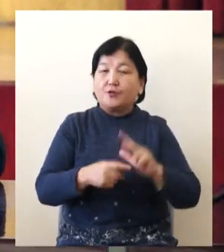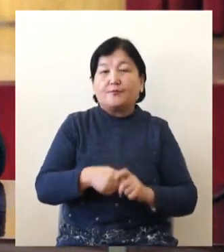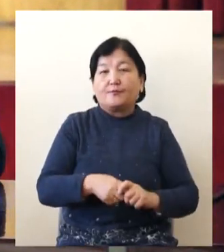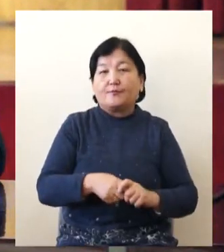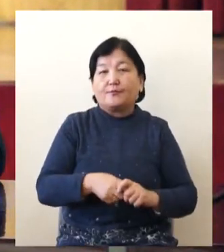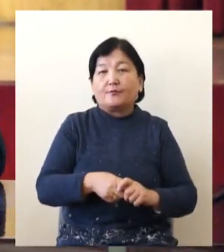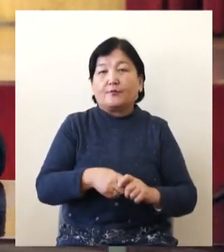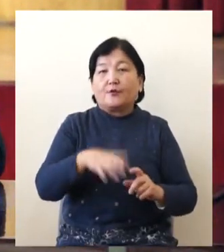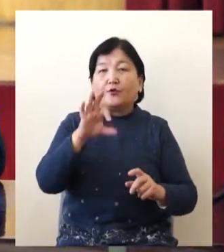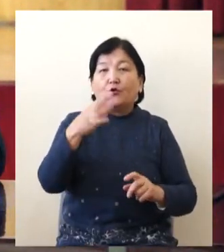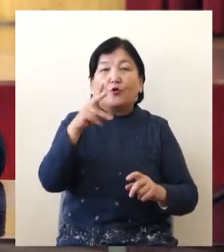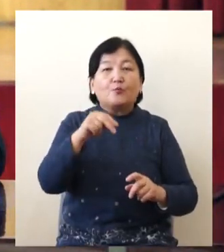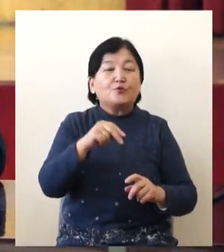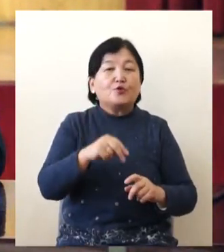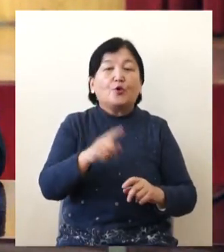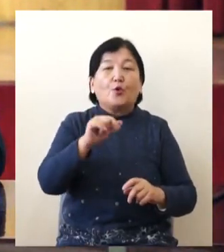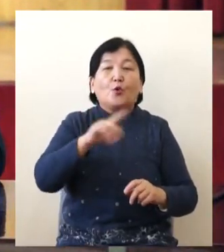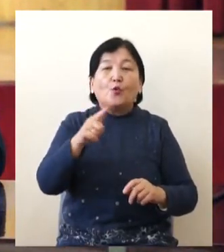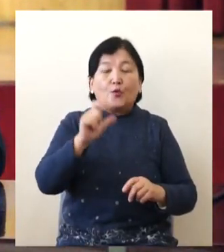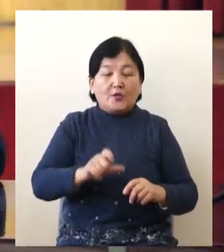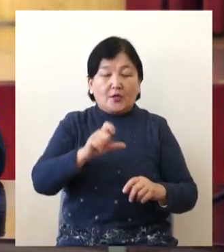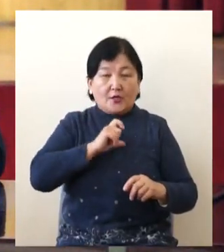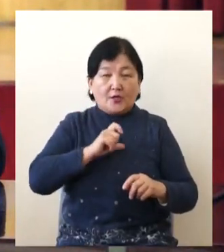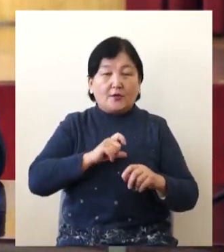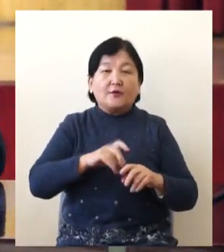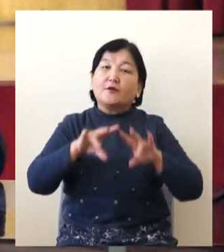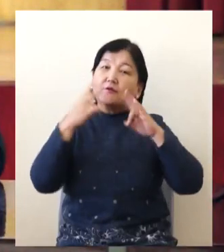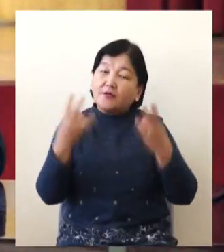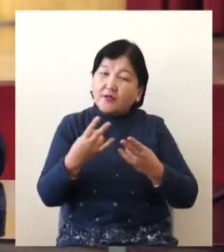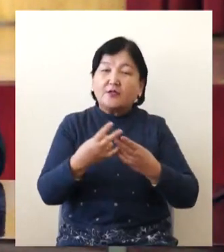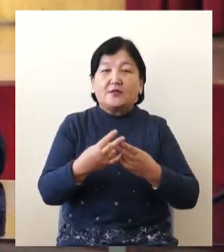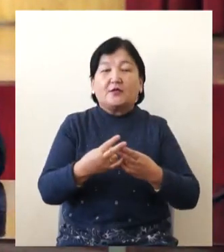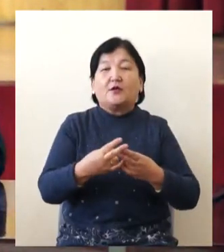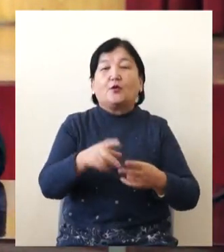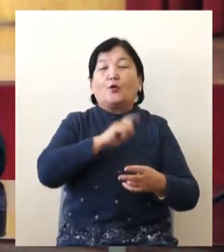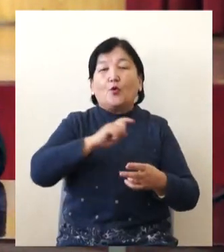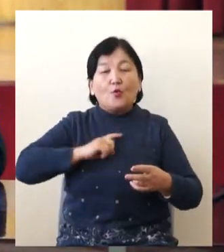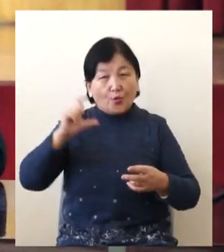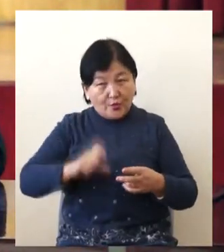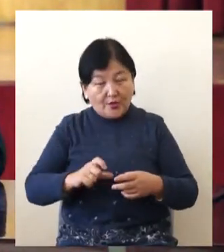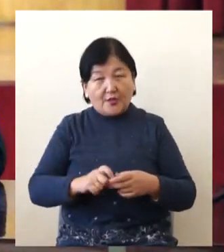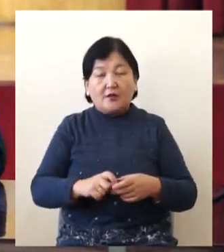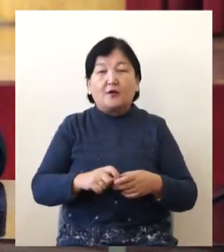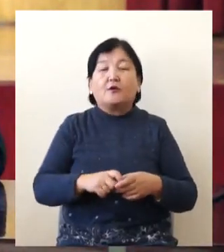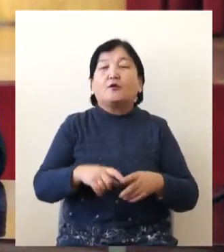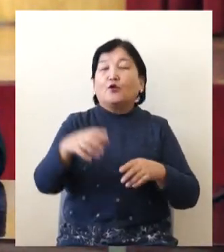Өмч хөрөнгө хувь хүний байгууллагын, хамтын, нийтийн, төрийн гэх мэт олон хэлбэртэй байдаг.